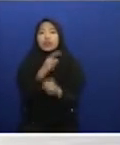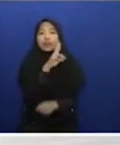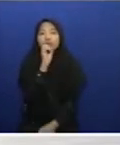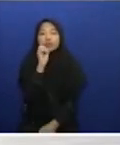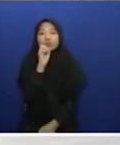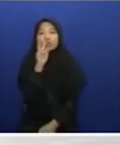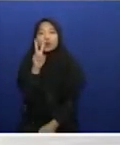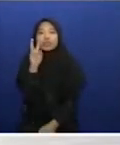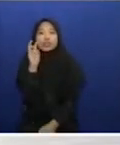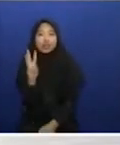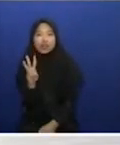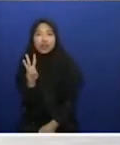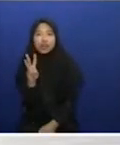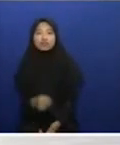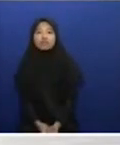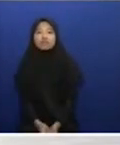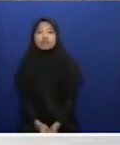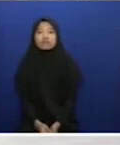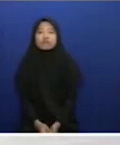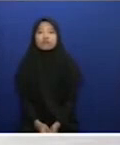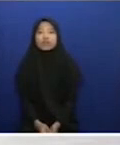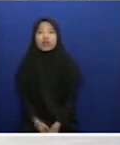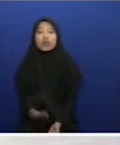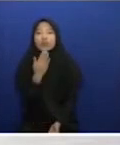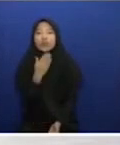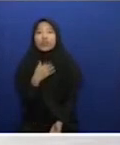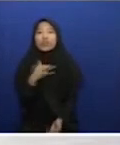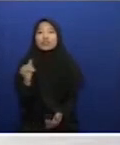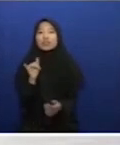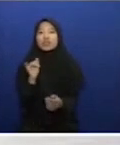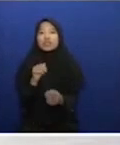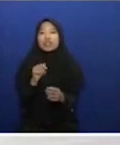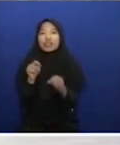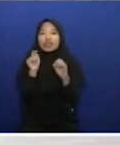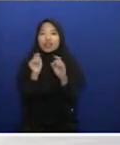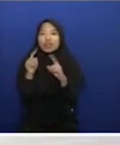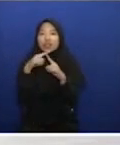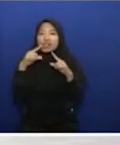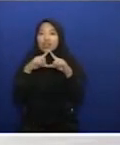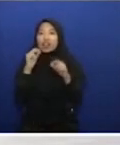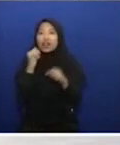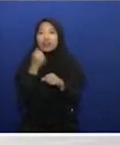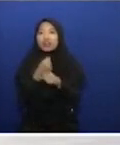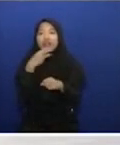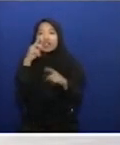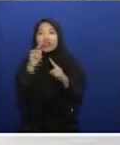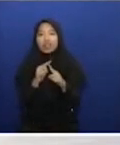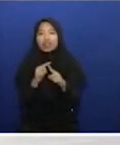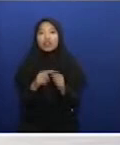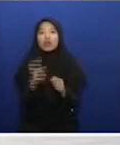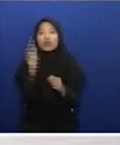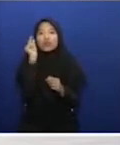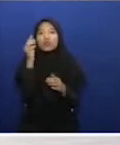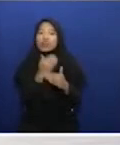kita diberikan target harus 1.400 triliun rupiah. Ini sebagai syarat untuk